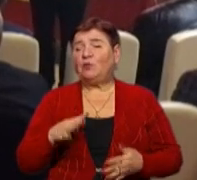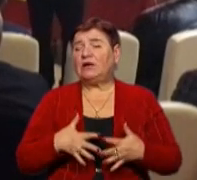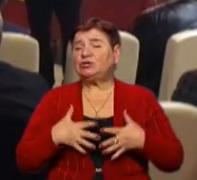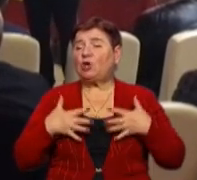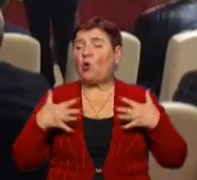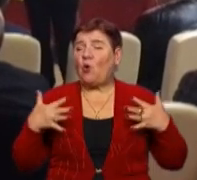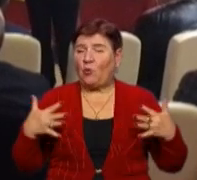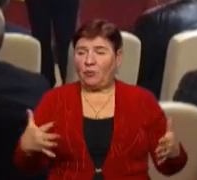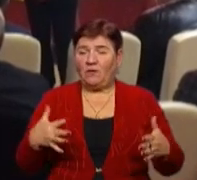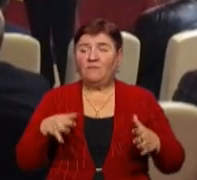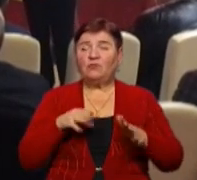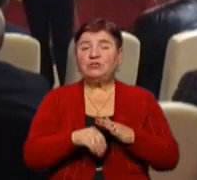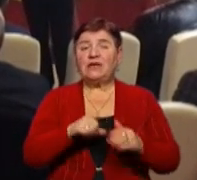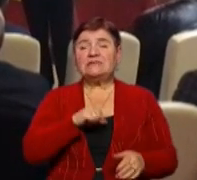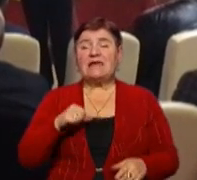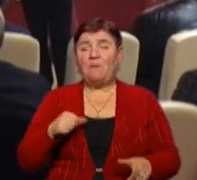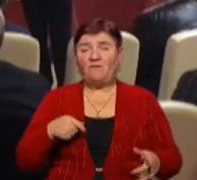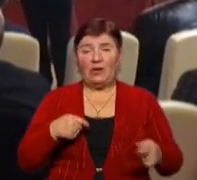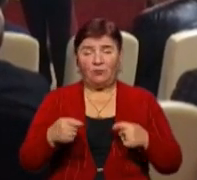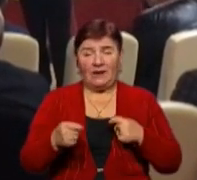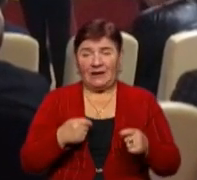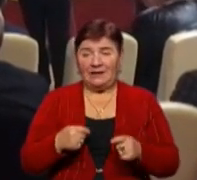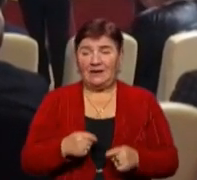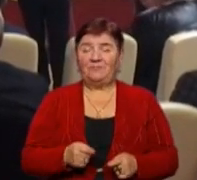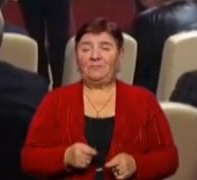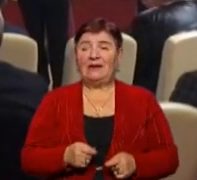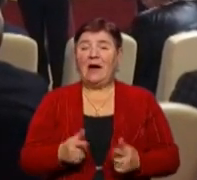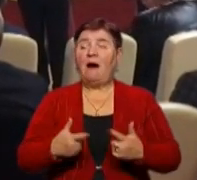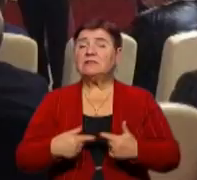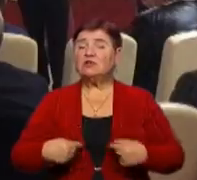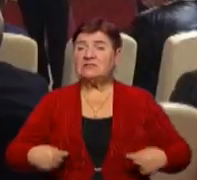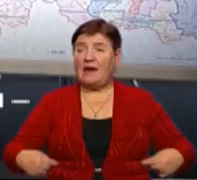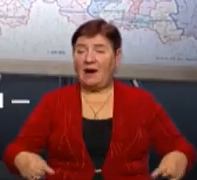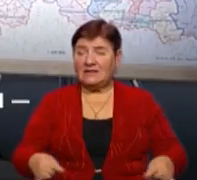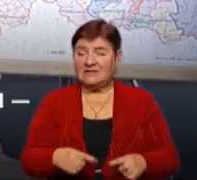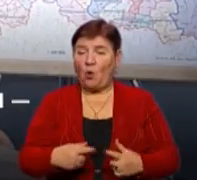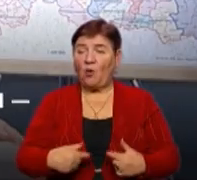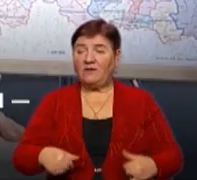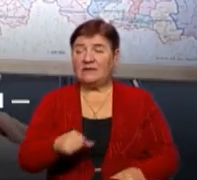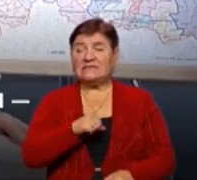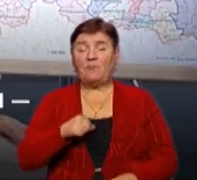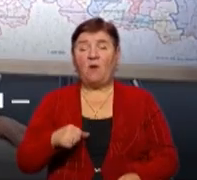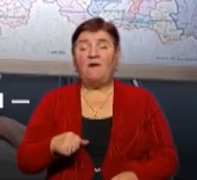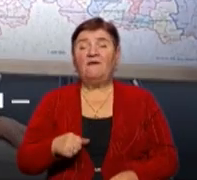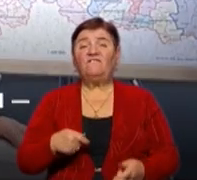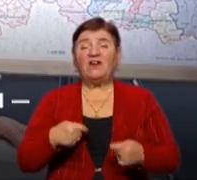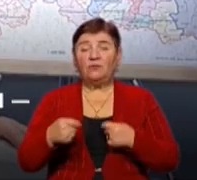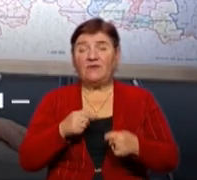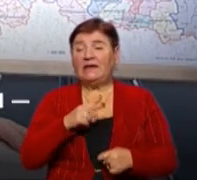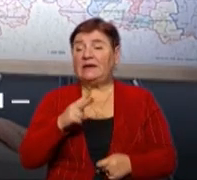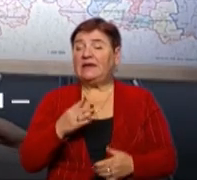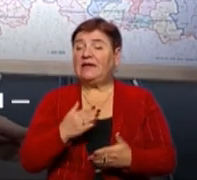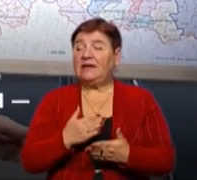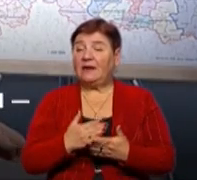широкою, вона включала органи місцевого самоврядування, асоціації органів місцевого самоврядування, всі, які